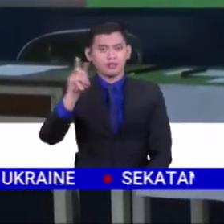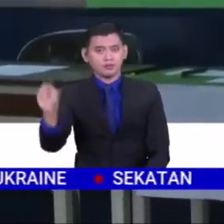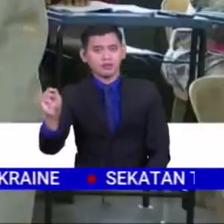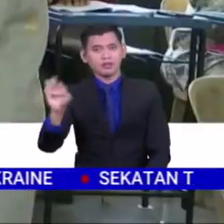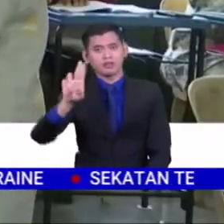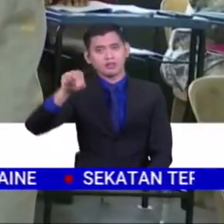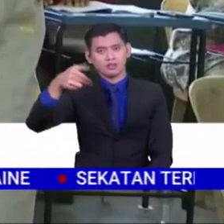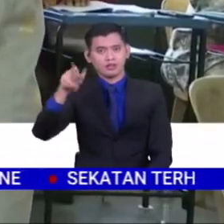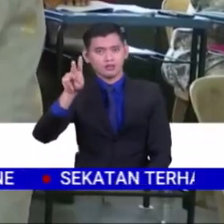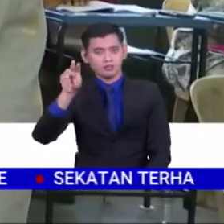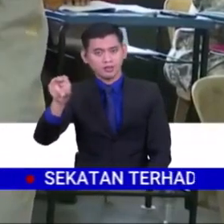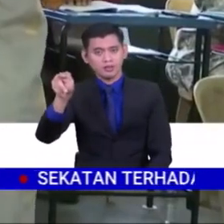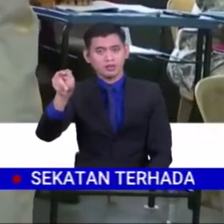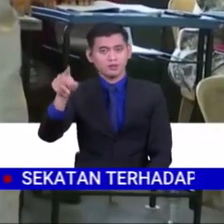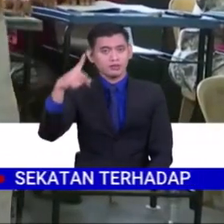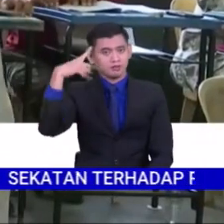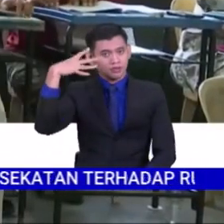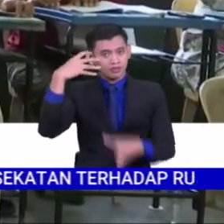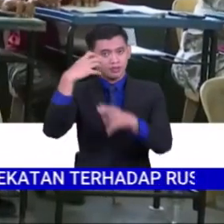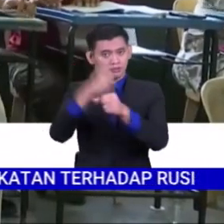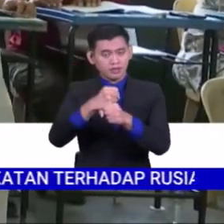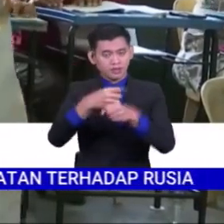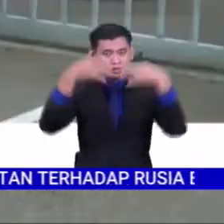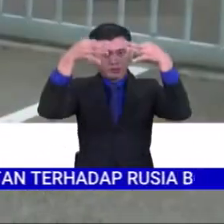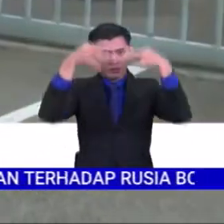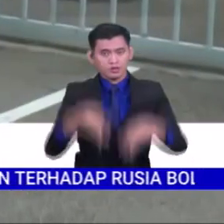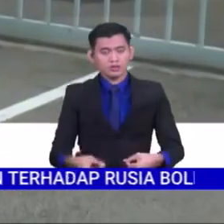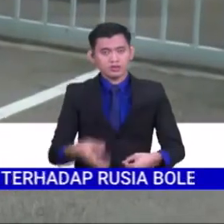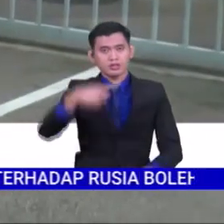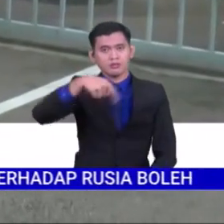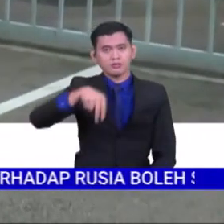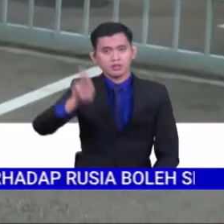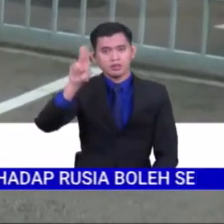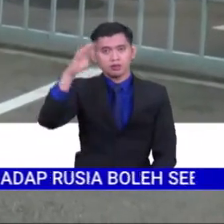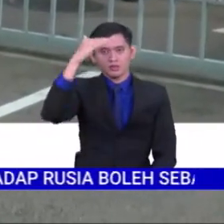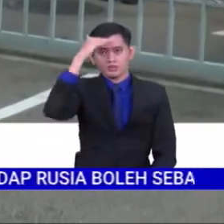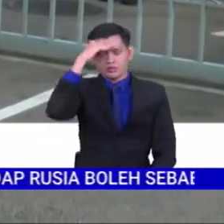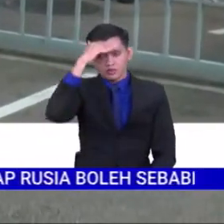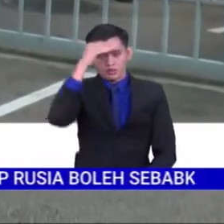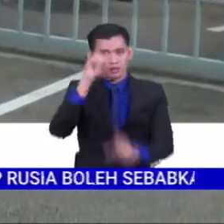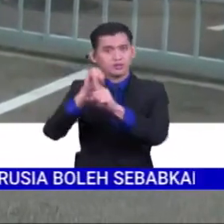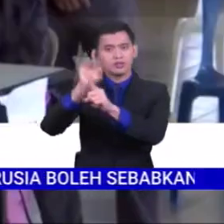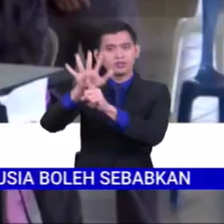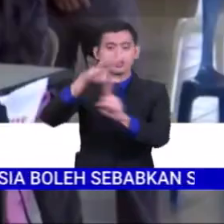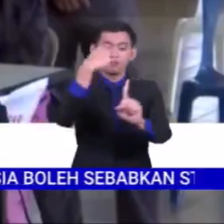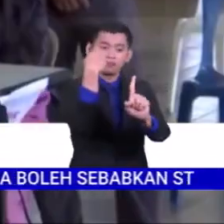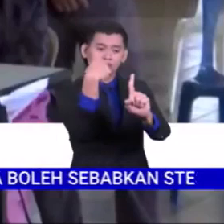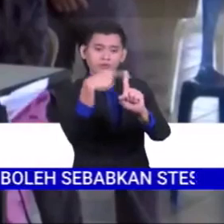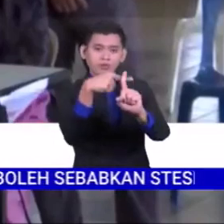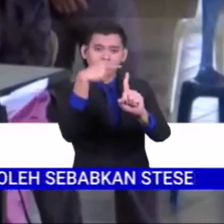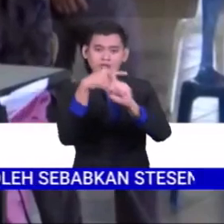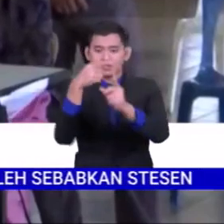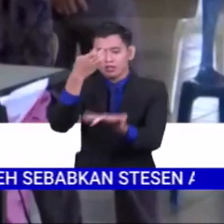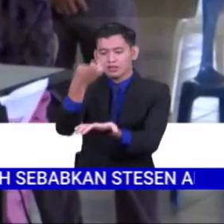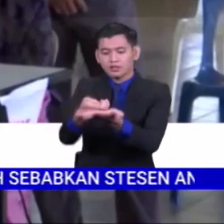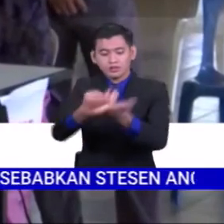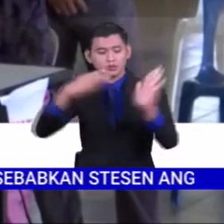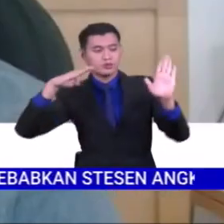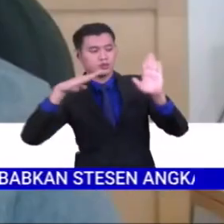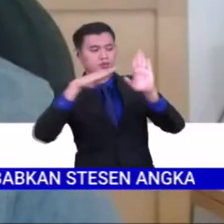Latif berpendapat keputusan PRU Dewan Negeri Johor akan memberi impak positif terhadap kestabilan ekonomi negeri